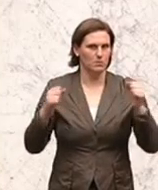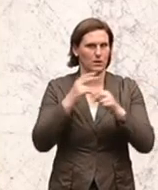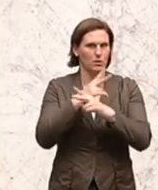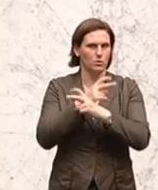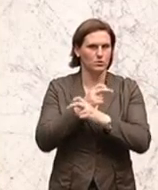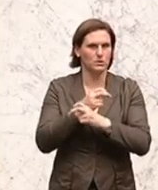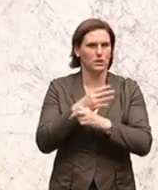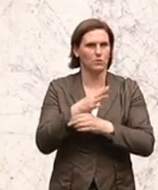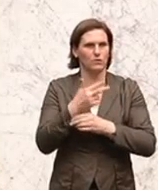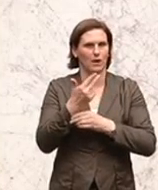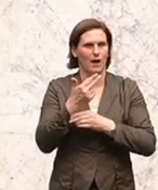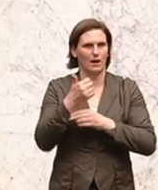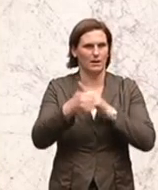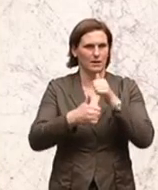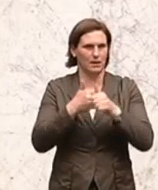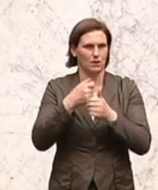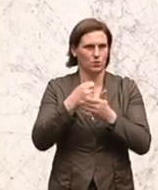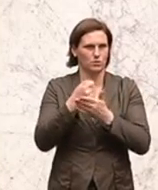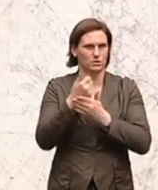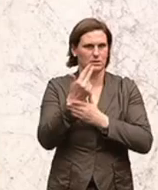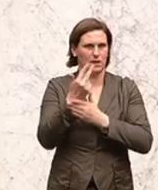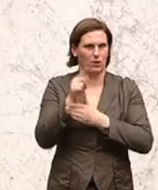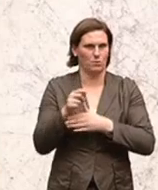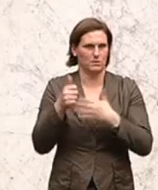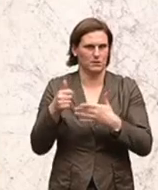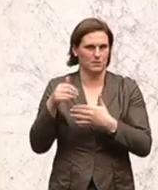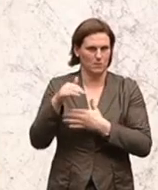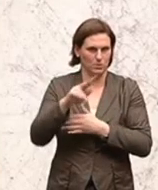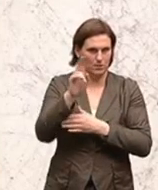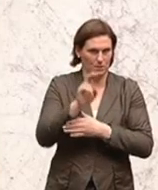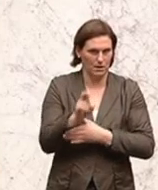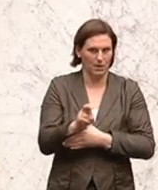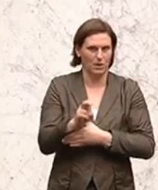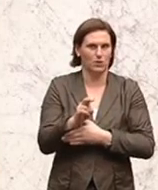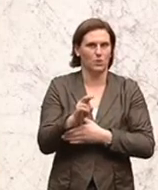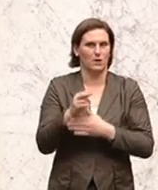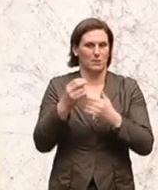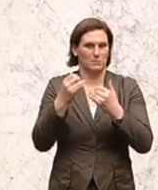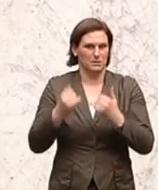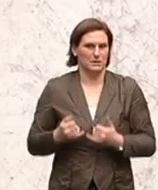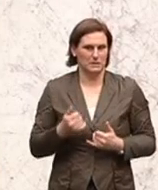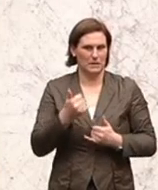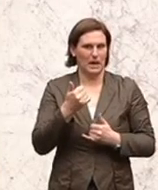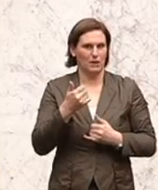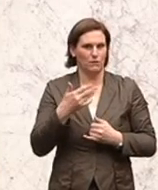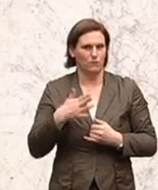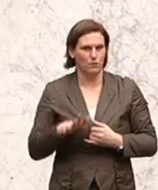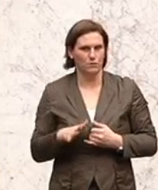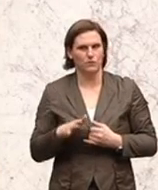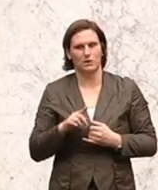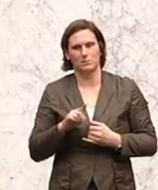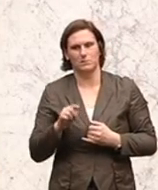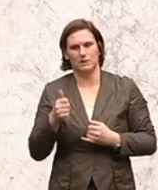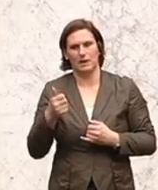Geschichte statt, aber das ist jetzt nicht weiter überraschend. Das ist bei vielen Museen so, dass man sich der Vergangenheit widmet.